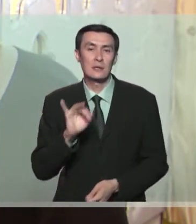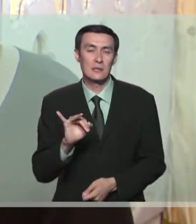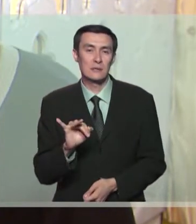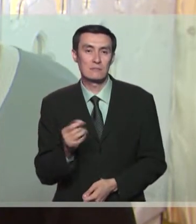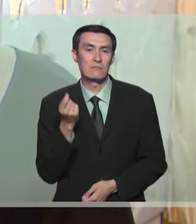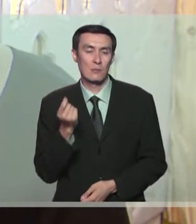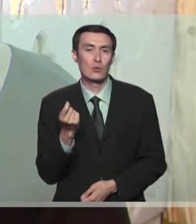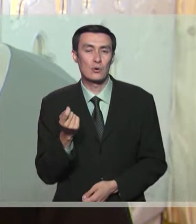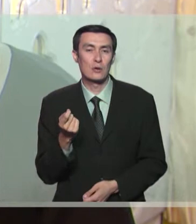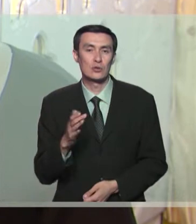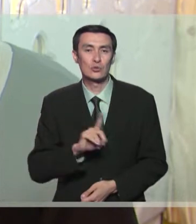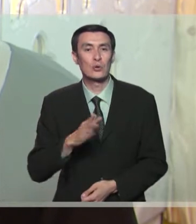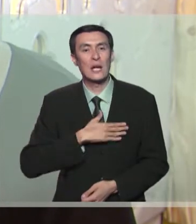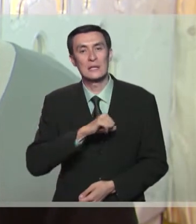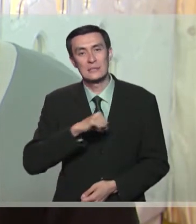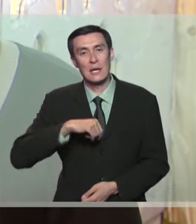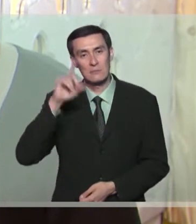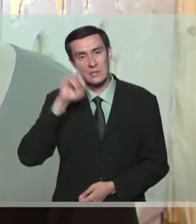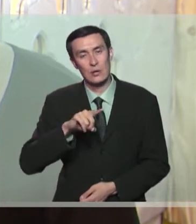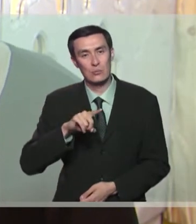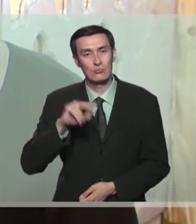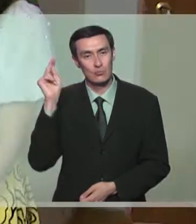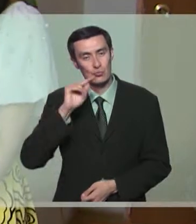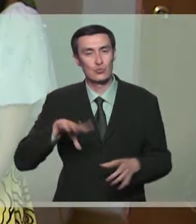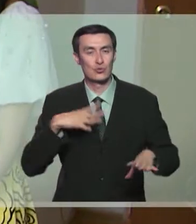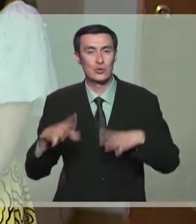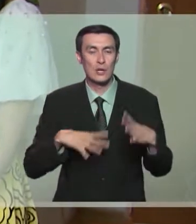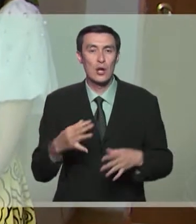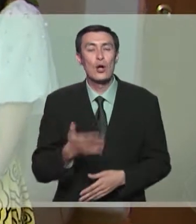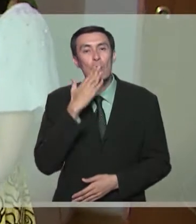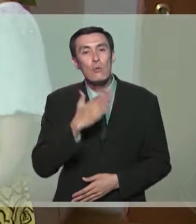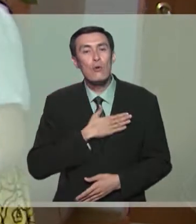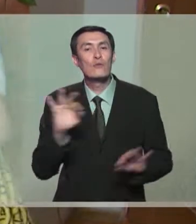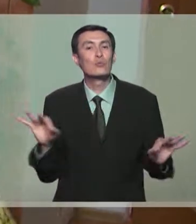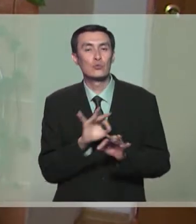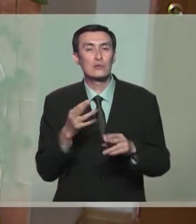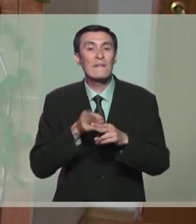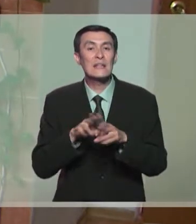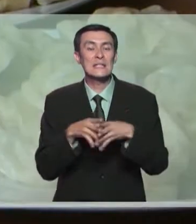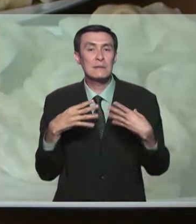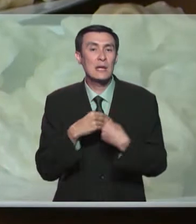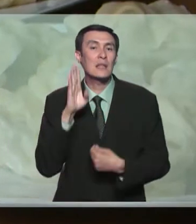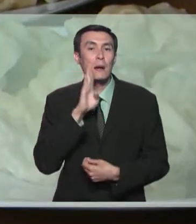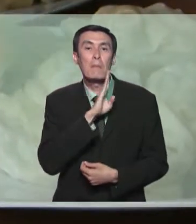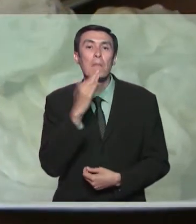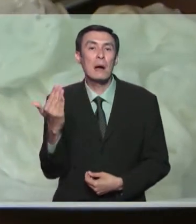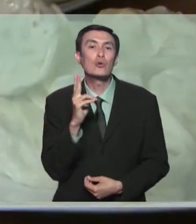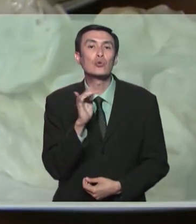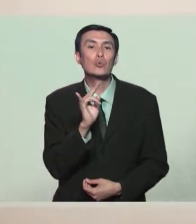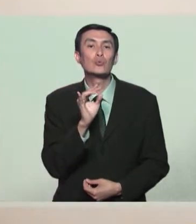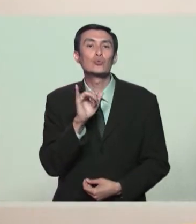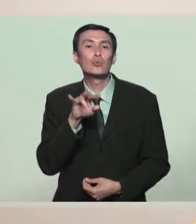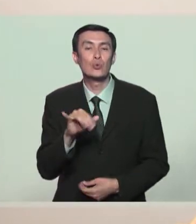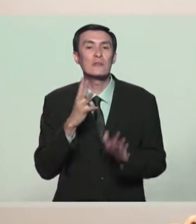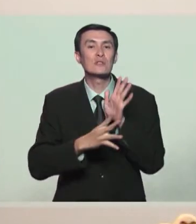этот, что я сам знаю, этот учил. Любовь к музыке в этой семье от мамы Кунсулу. В